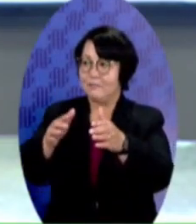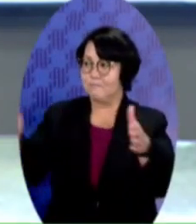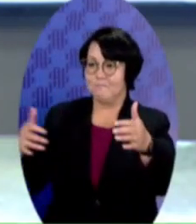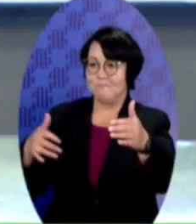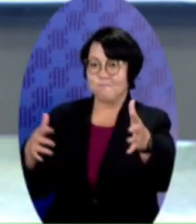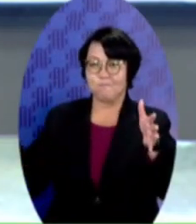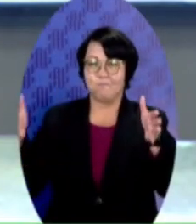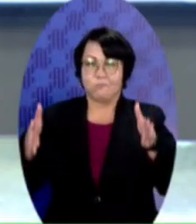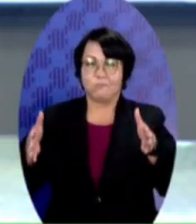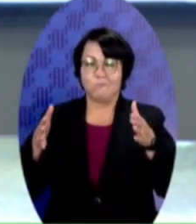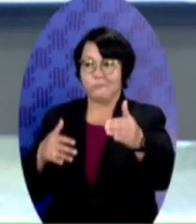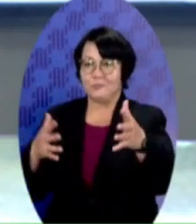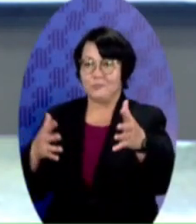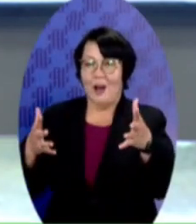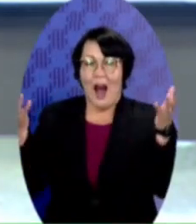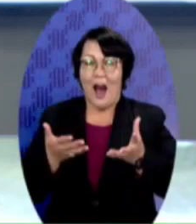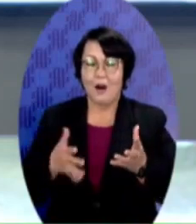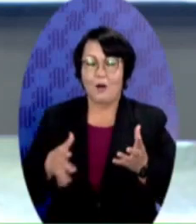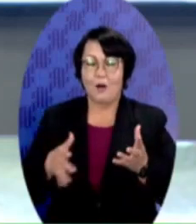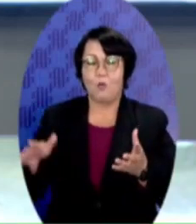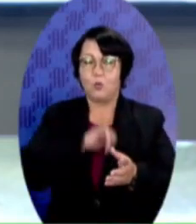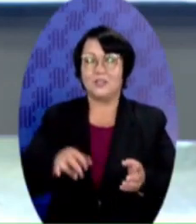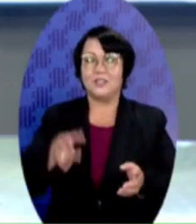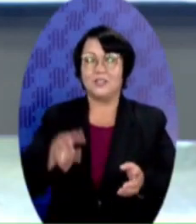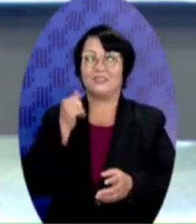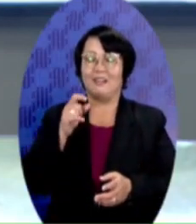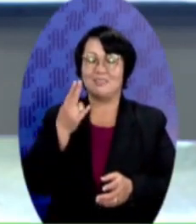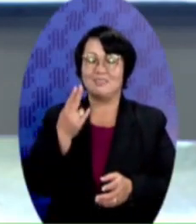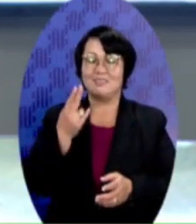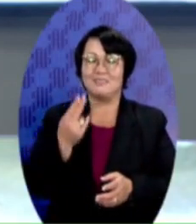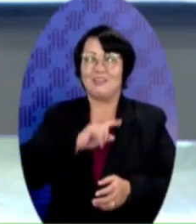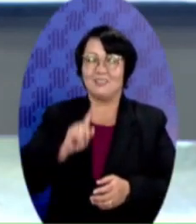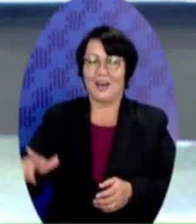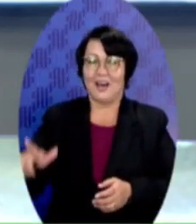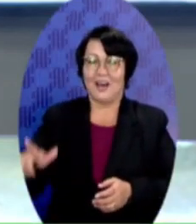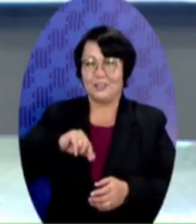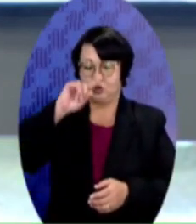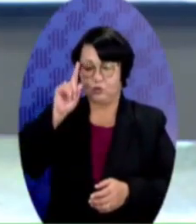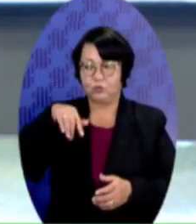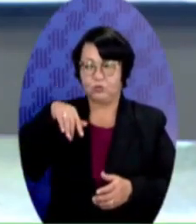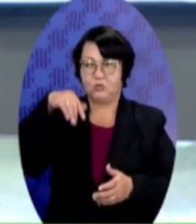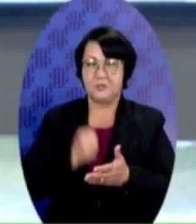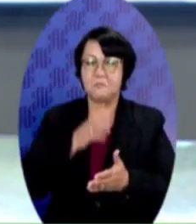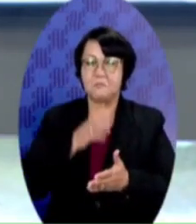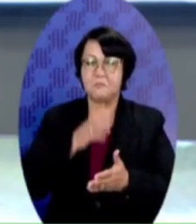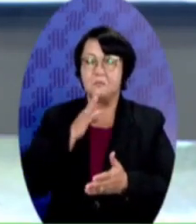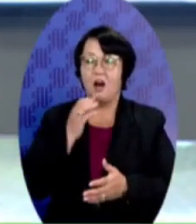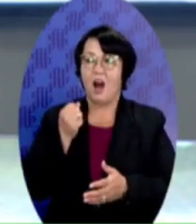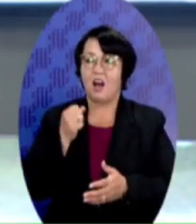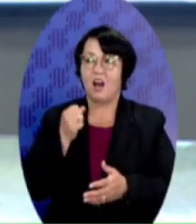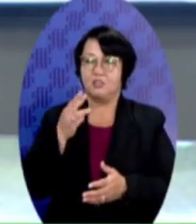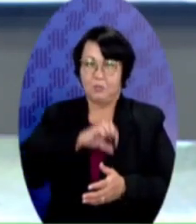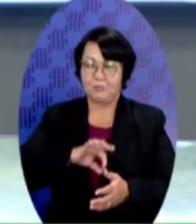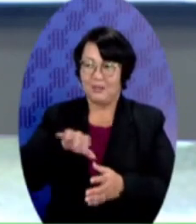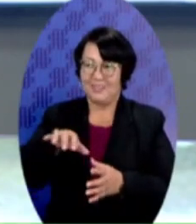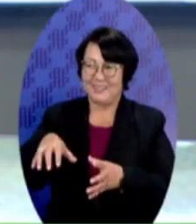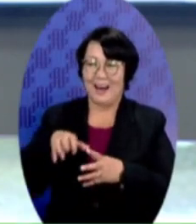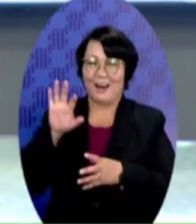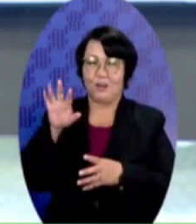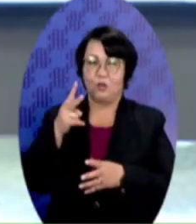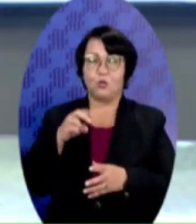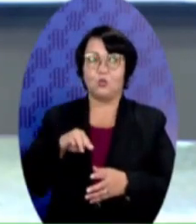улсын дархан цаацад газруулах шийдвэрийг засан газараас харлаа. Ноён уул орчимд ашигт малтмалын 12 тусгай зөвшөөрлийг иргэн аж ахуй